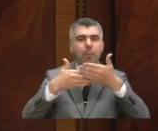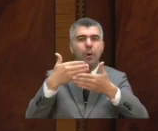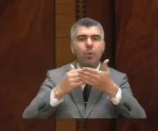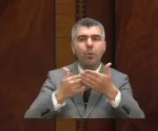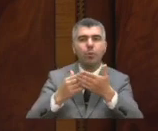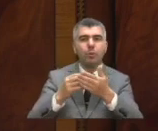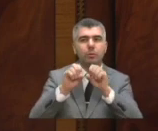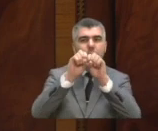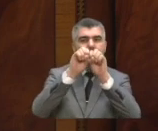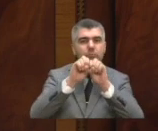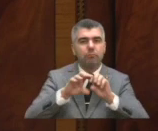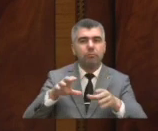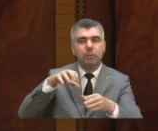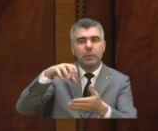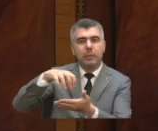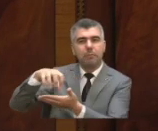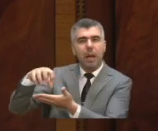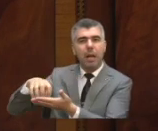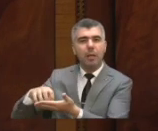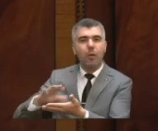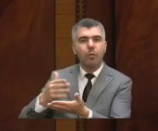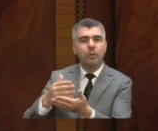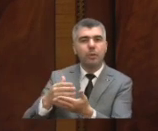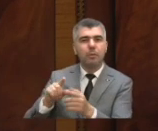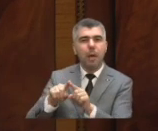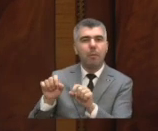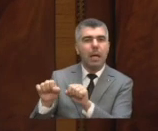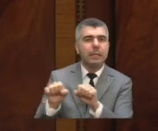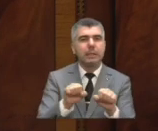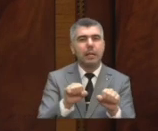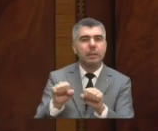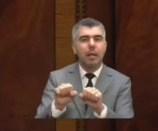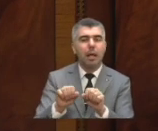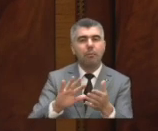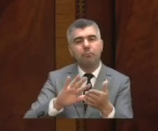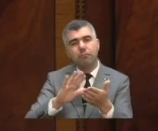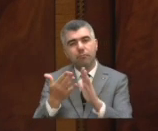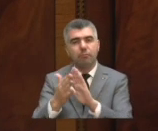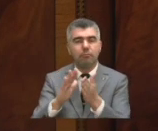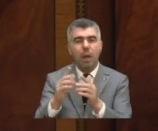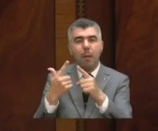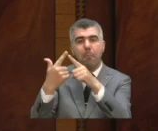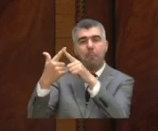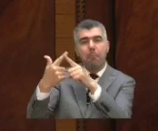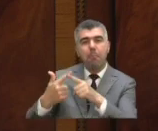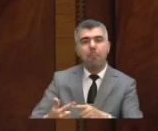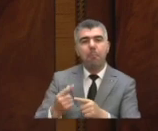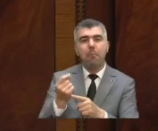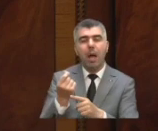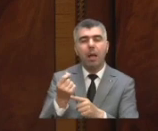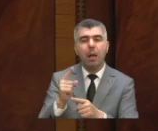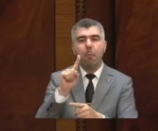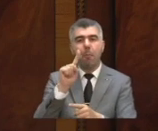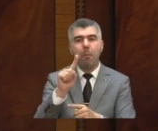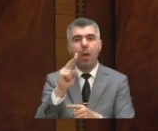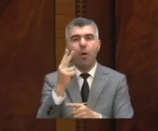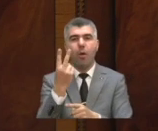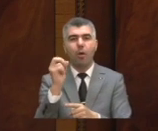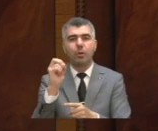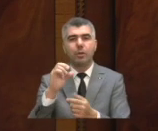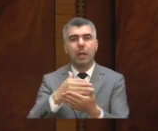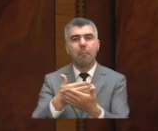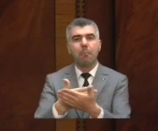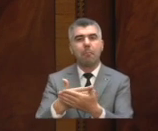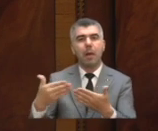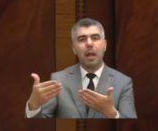العام للمناطق المتضرره خصص له غلاف مالي يقدر ب 120 مليار